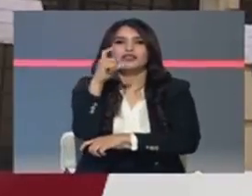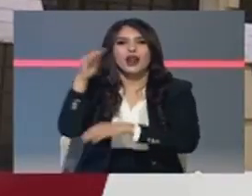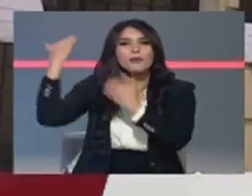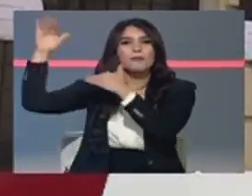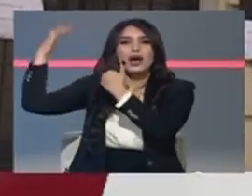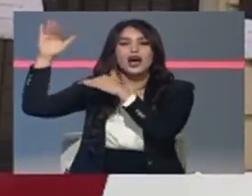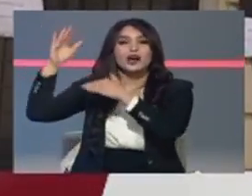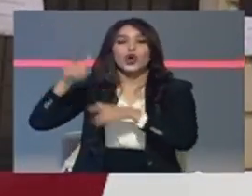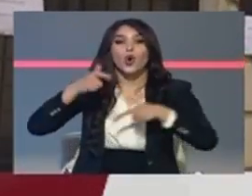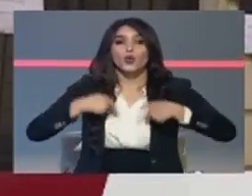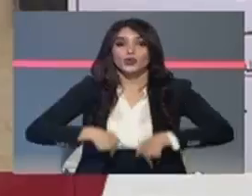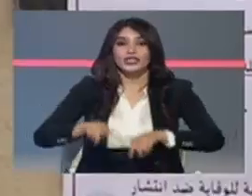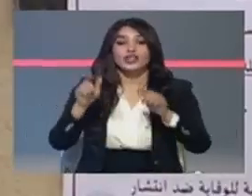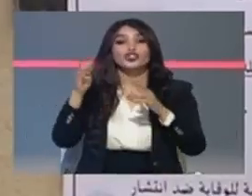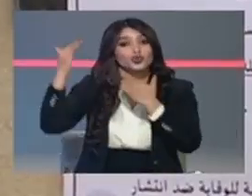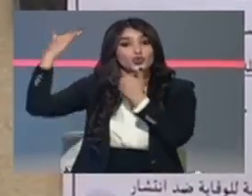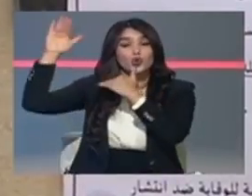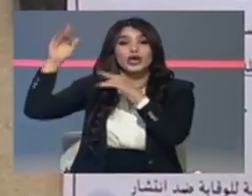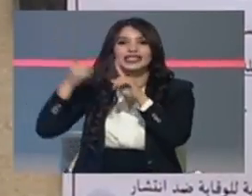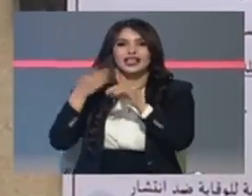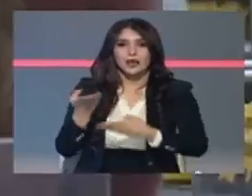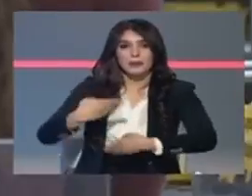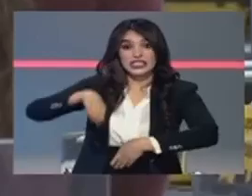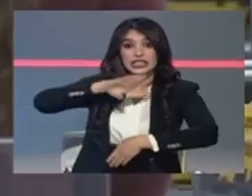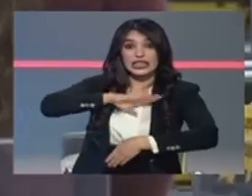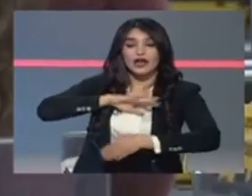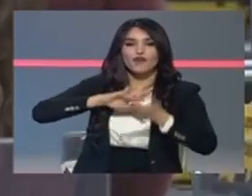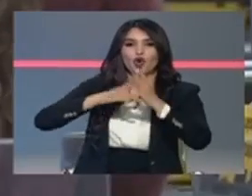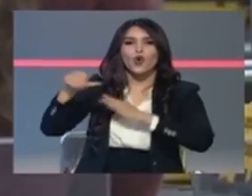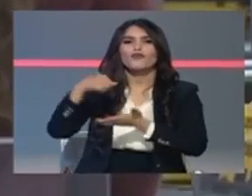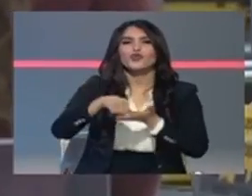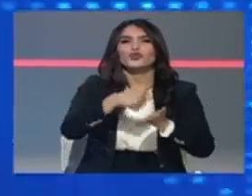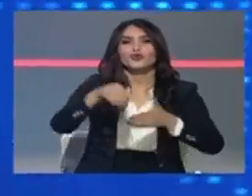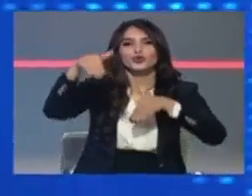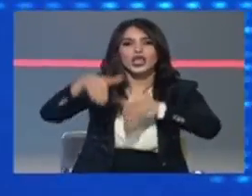وزارة الشؤون الخارجية بصفة استثنائية بكل مصاريف دفن.